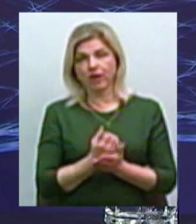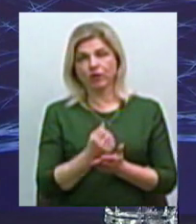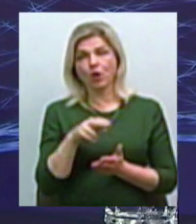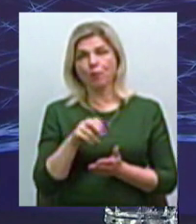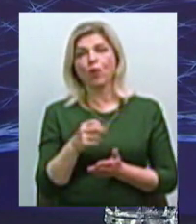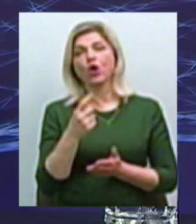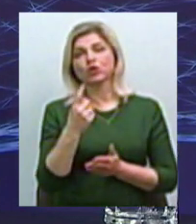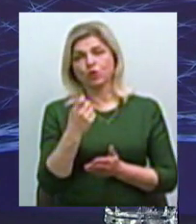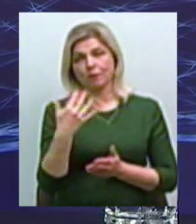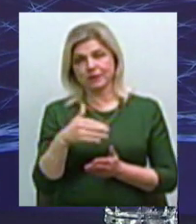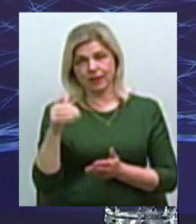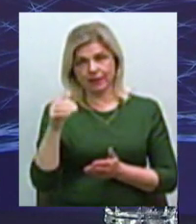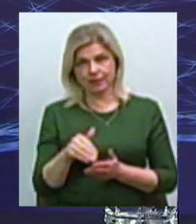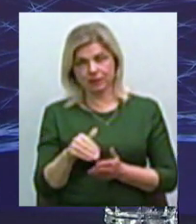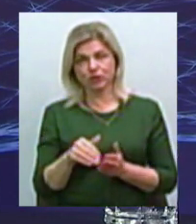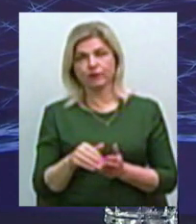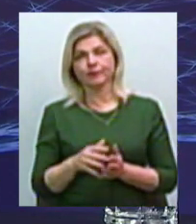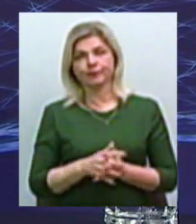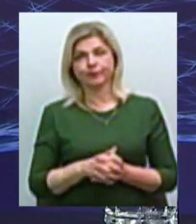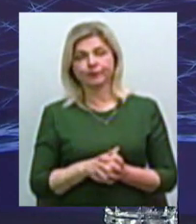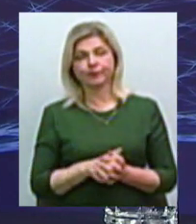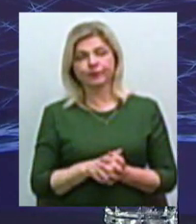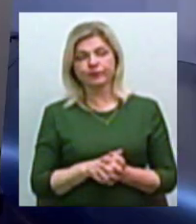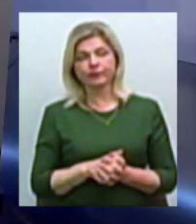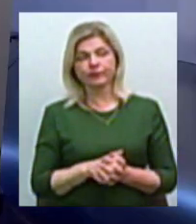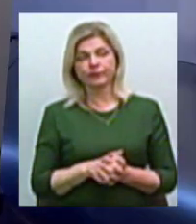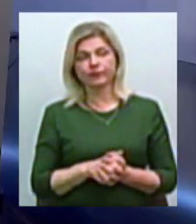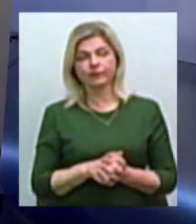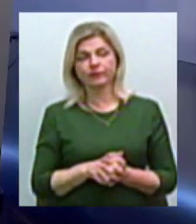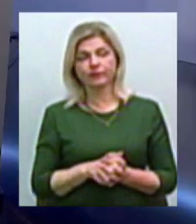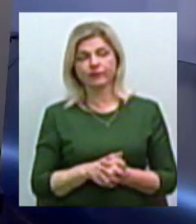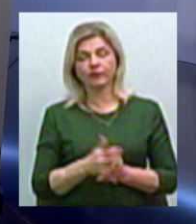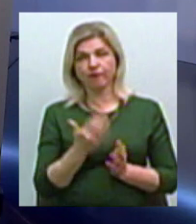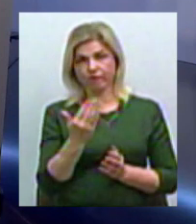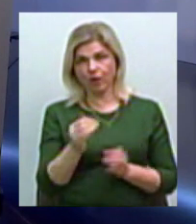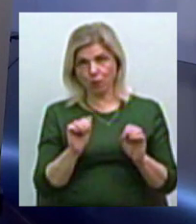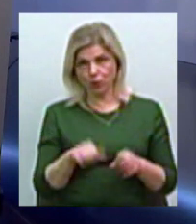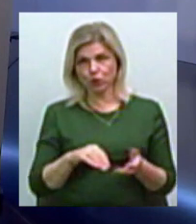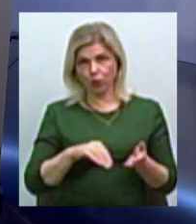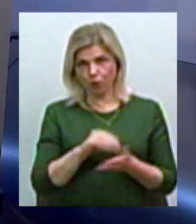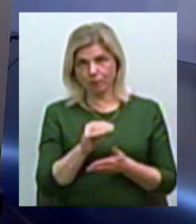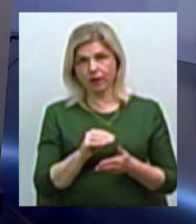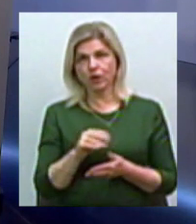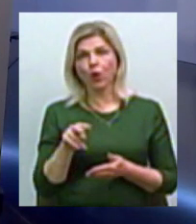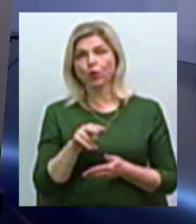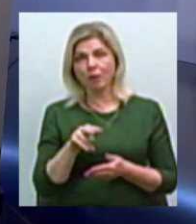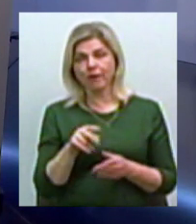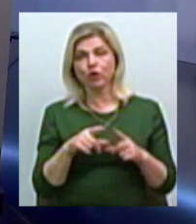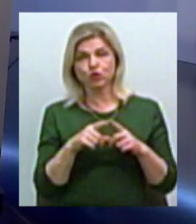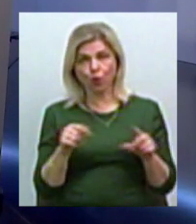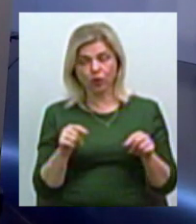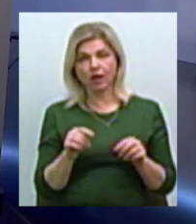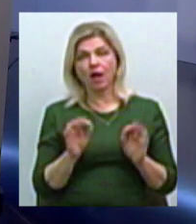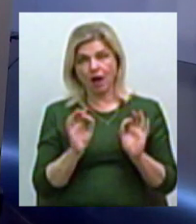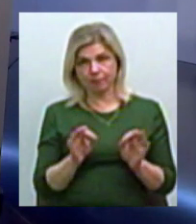150 тисяч. Тобто на 150 тисяч ви можете купити для Лупарівської школи